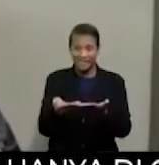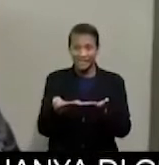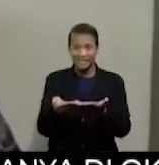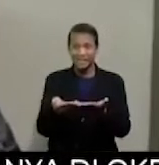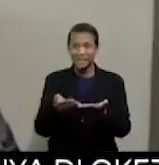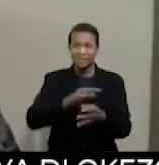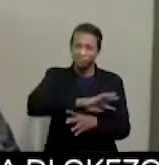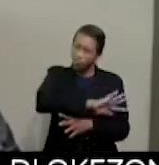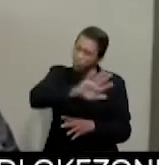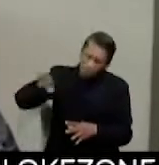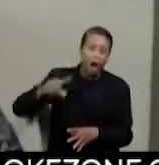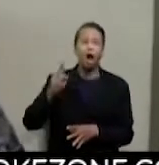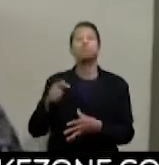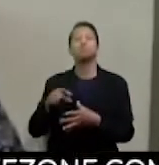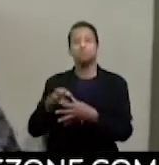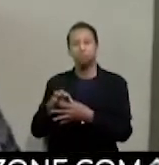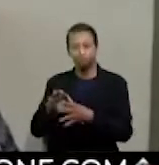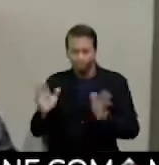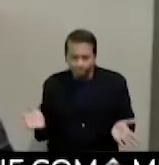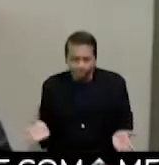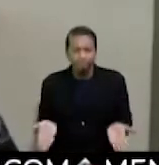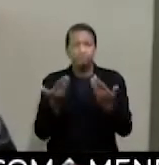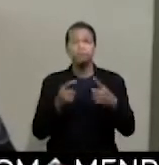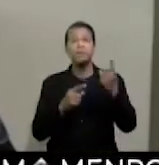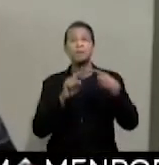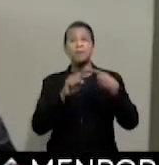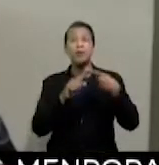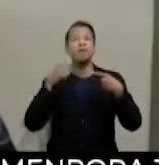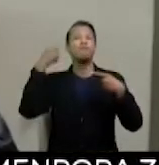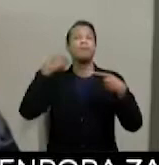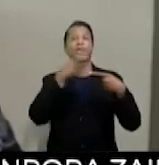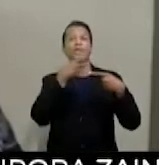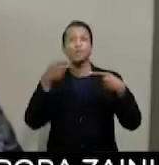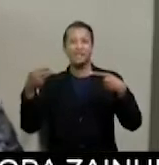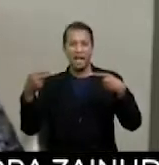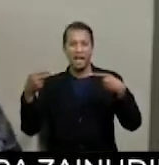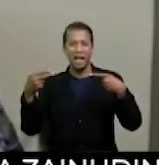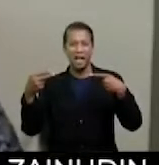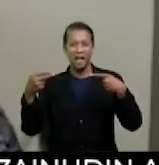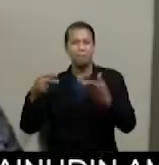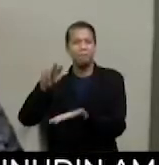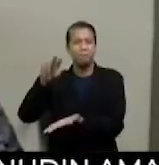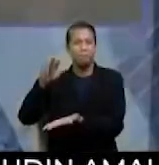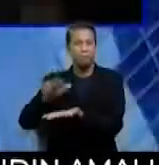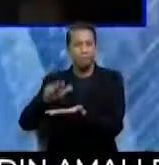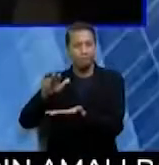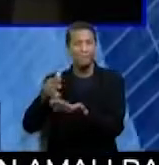gitu. Pertama, kita mendorong film-film Indonesia yang sudah selesai diproduksi untuk bisa segera ditayangkan,